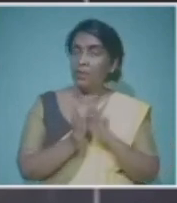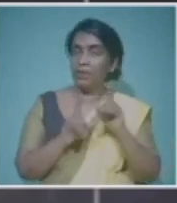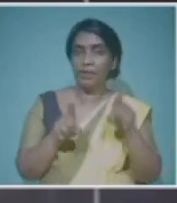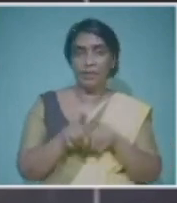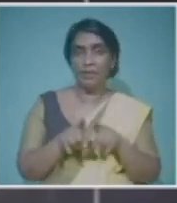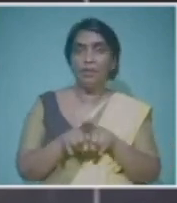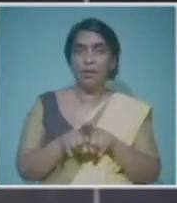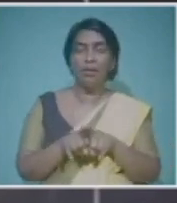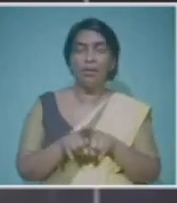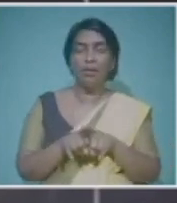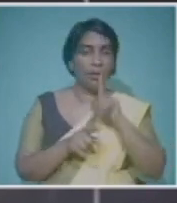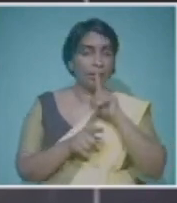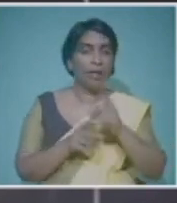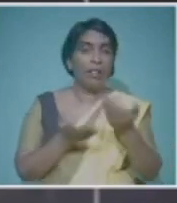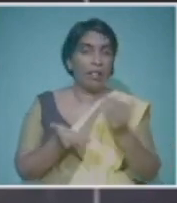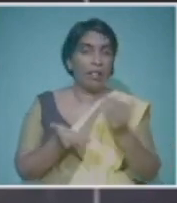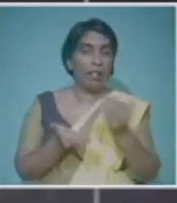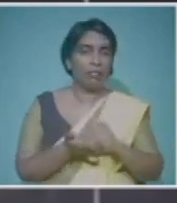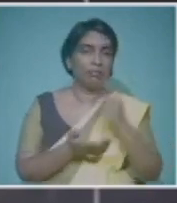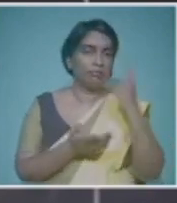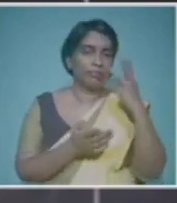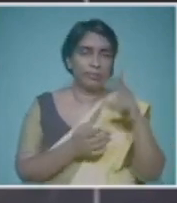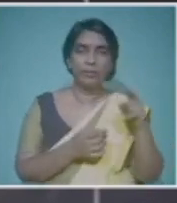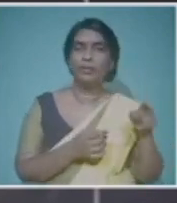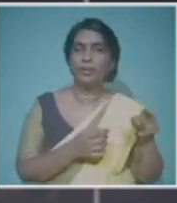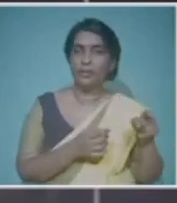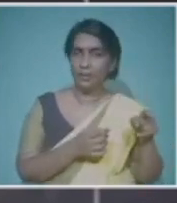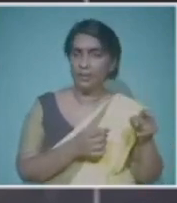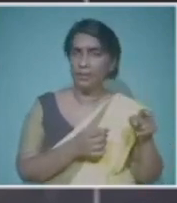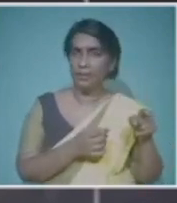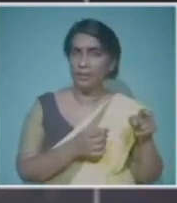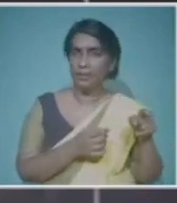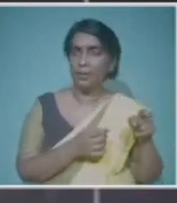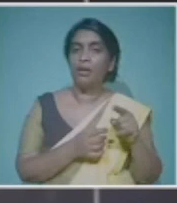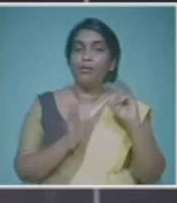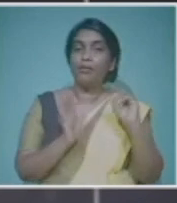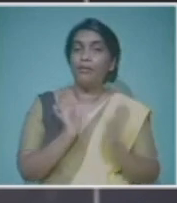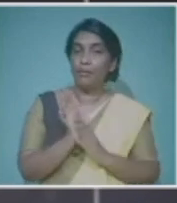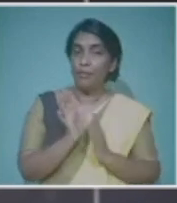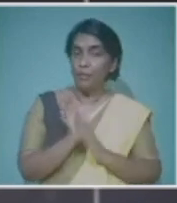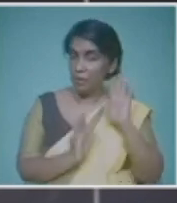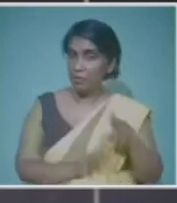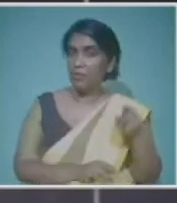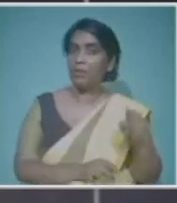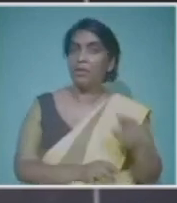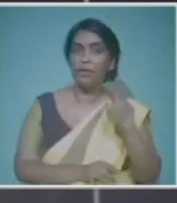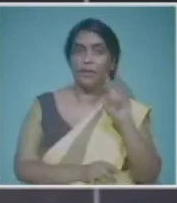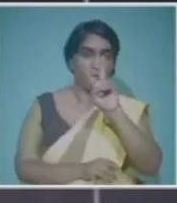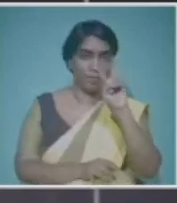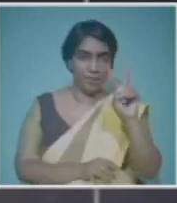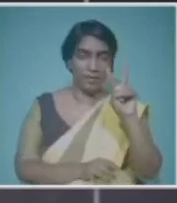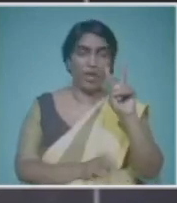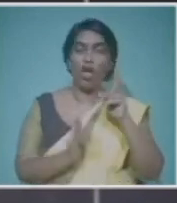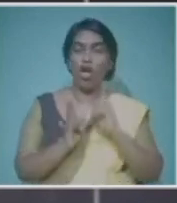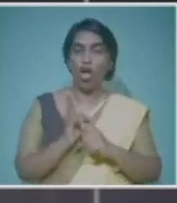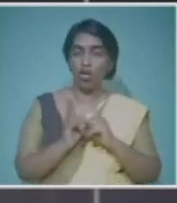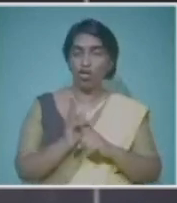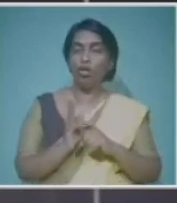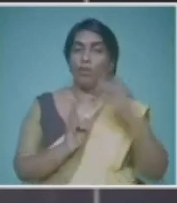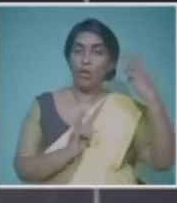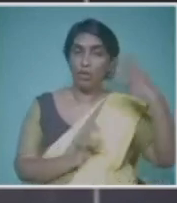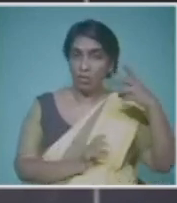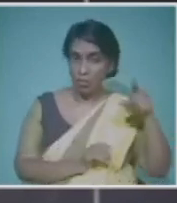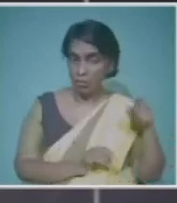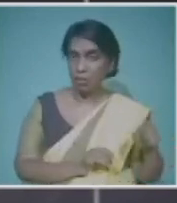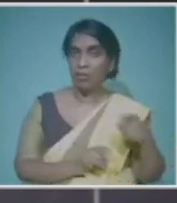කියපු නිර්දේශයට අමතරව තව නිර්දේශ ගානක්ම තියෙනවා. කාරක සභාව විසින් 22 ඔක්තෝබර් 3 දින